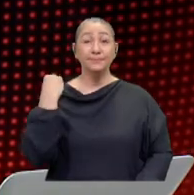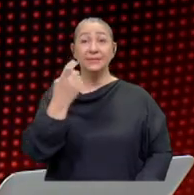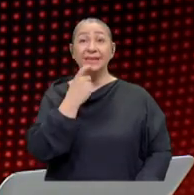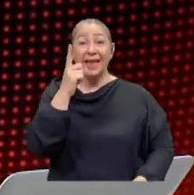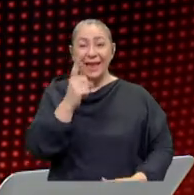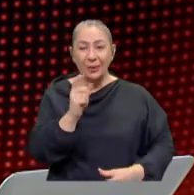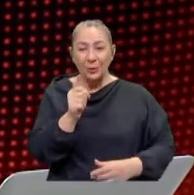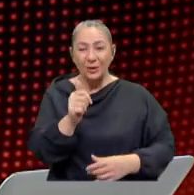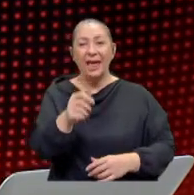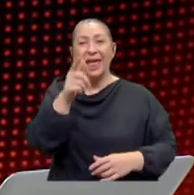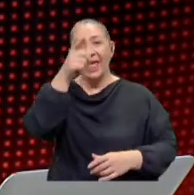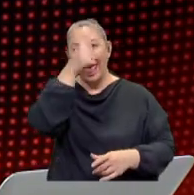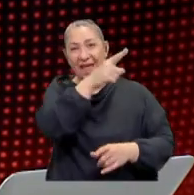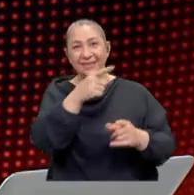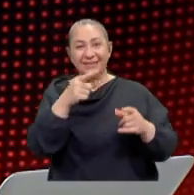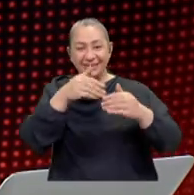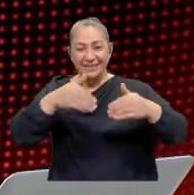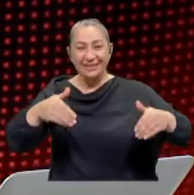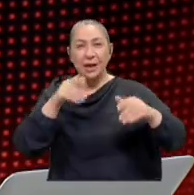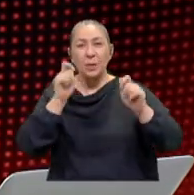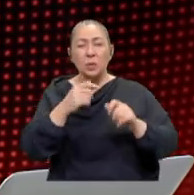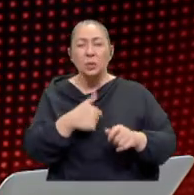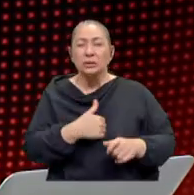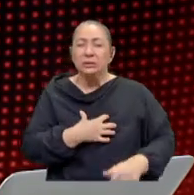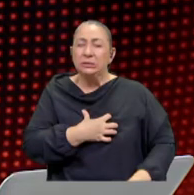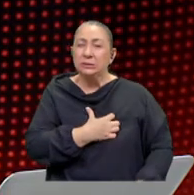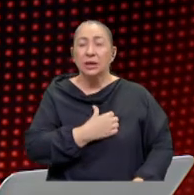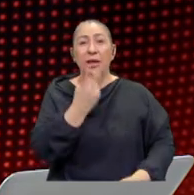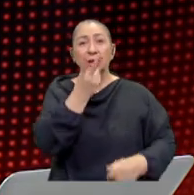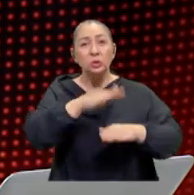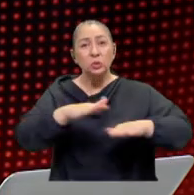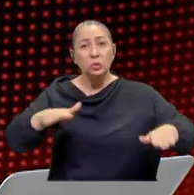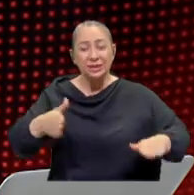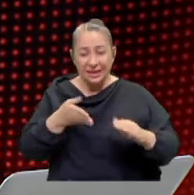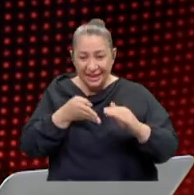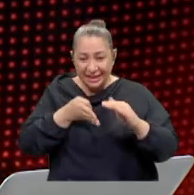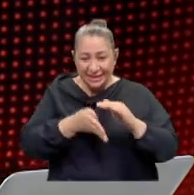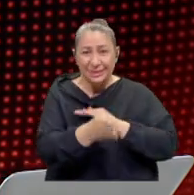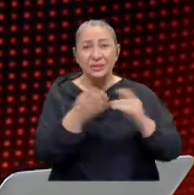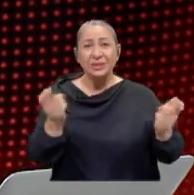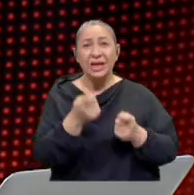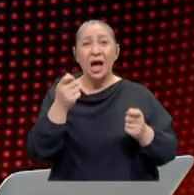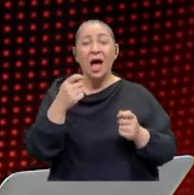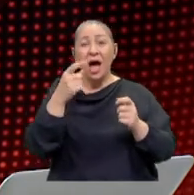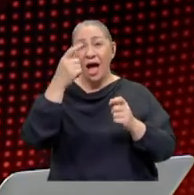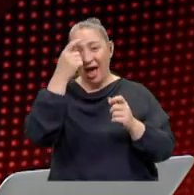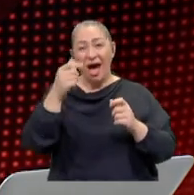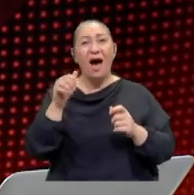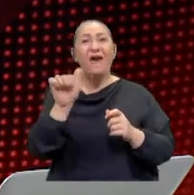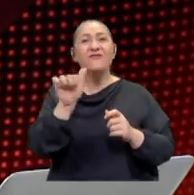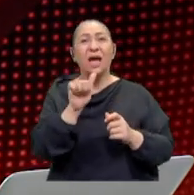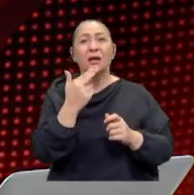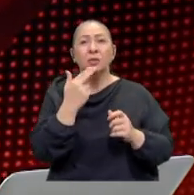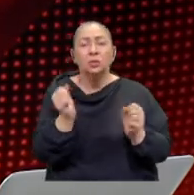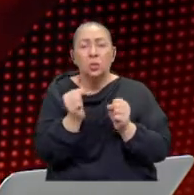yılın ilk günlerinde İran sınırında yaşanan görüntü yürekleri dağladı. İki çocuğuyla sınırı geçmeye çalışan Afgan kadın